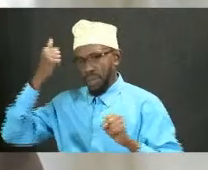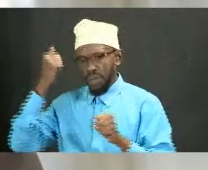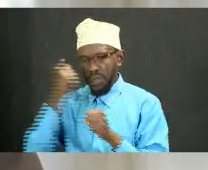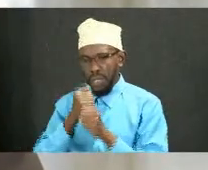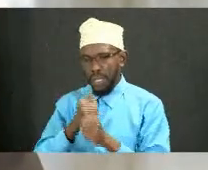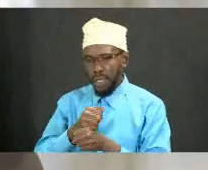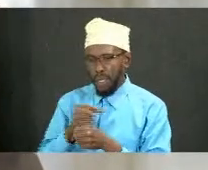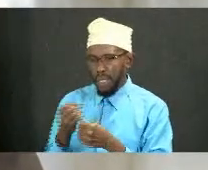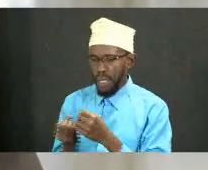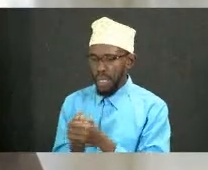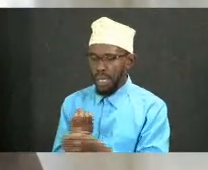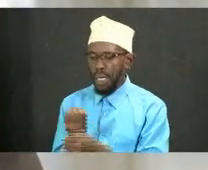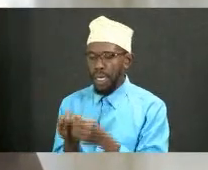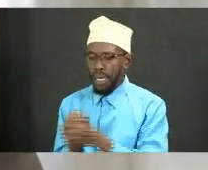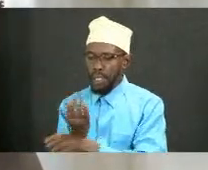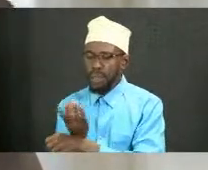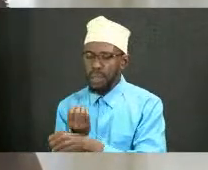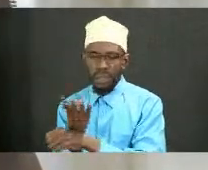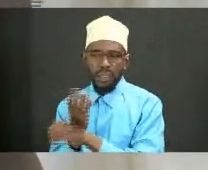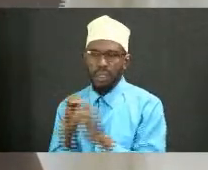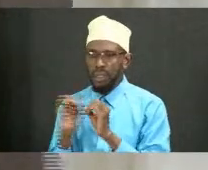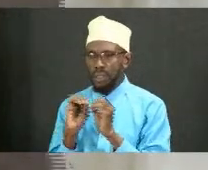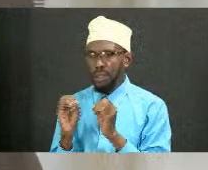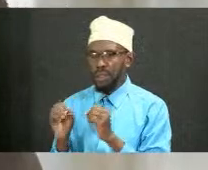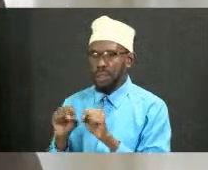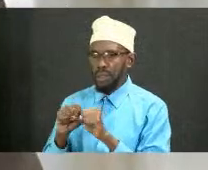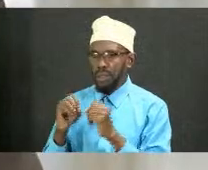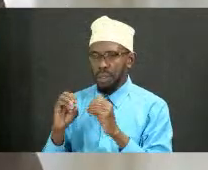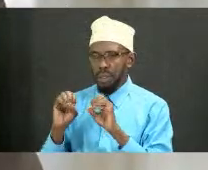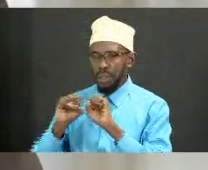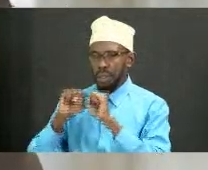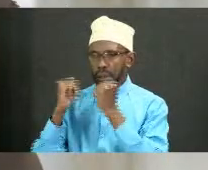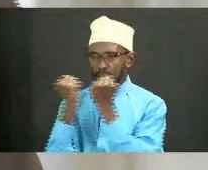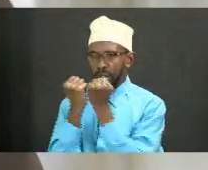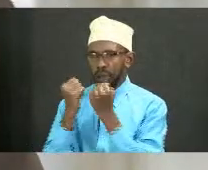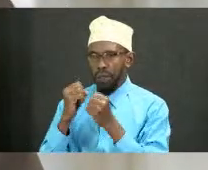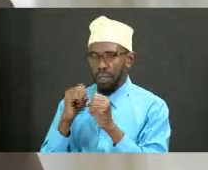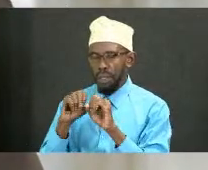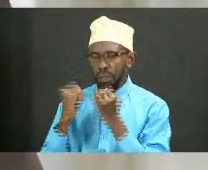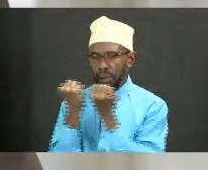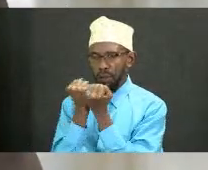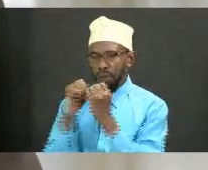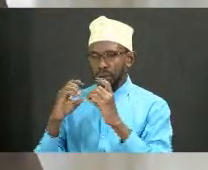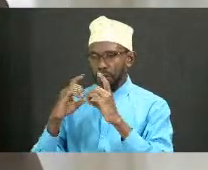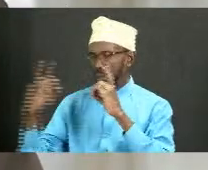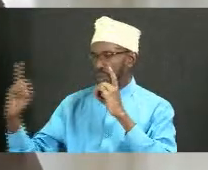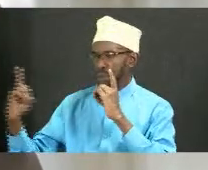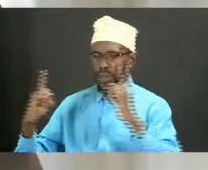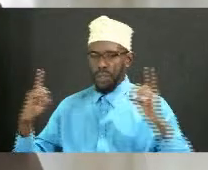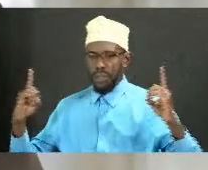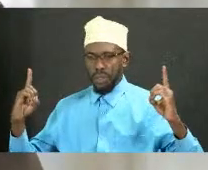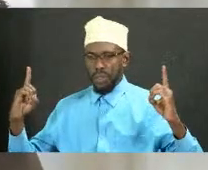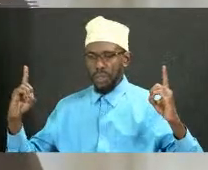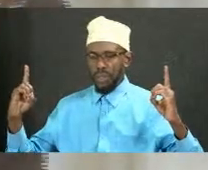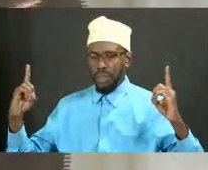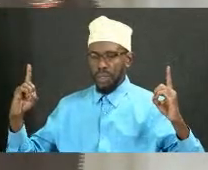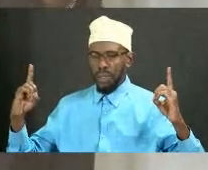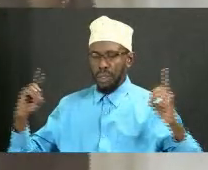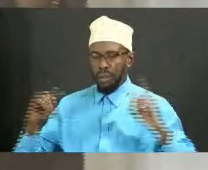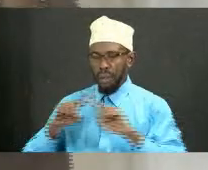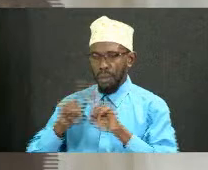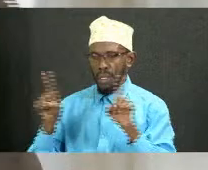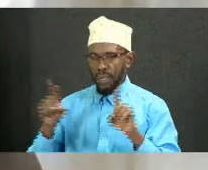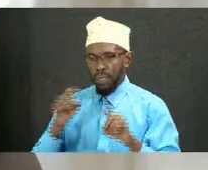fanya counseling, hatuwezi fanya hatuwezi fanya mental health awareness kwa sababu ya social distancing.